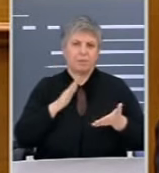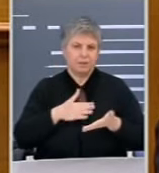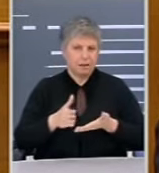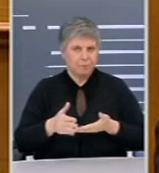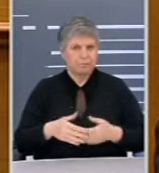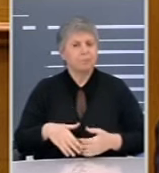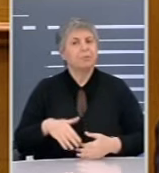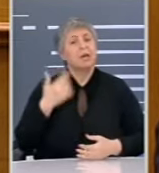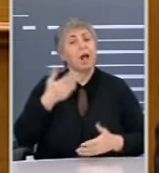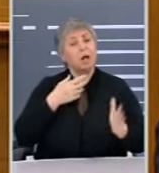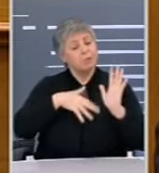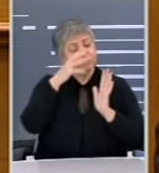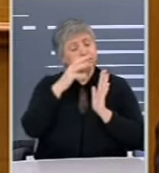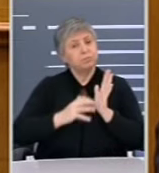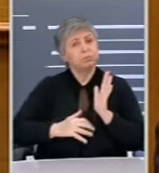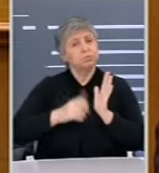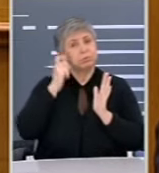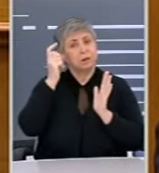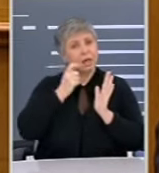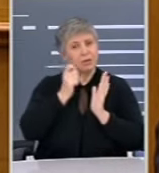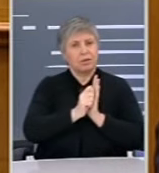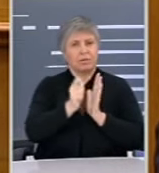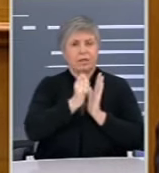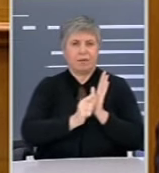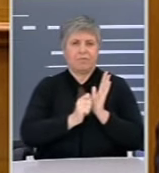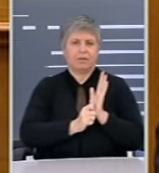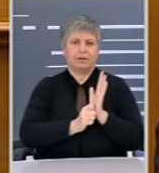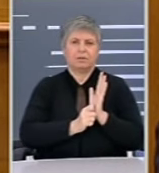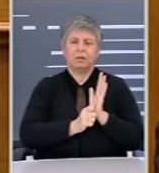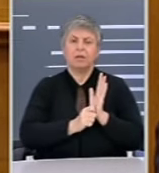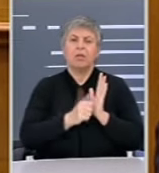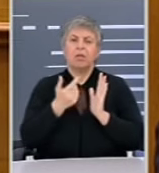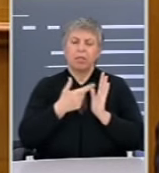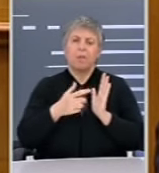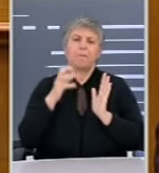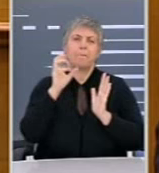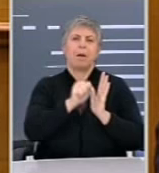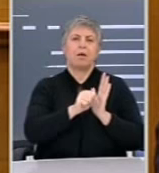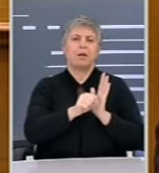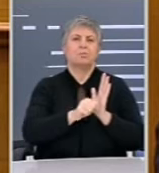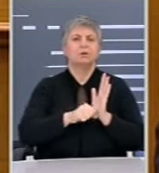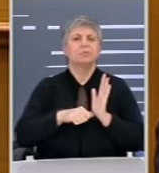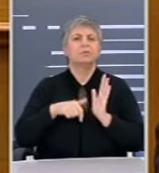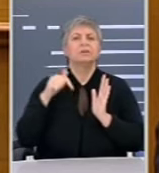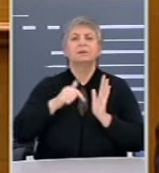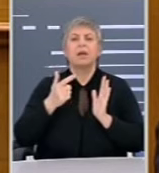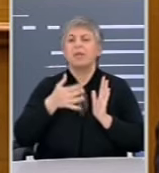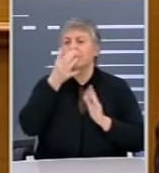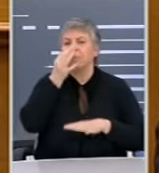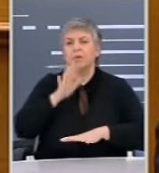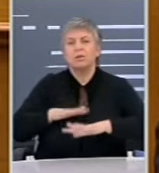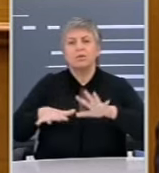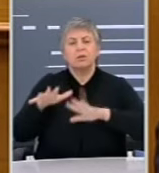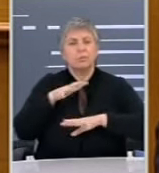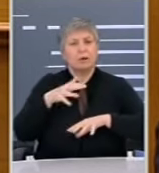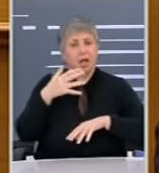έκθεση θα αντιληφθεί ότι αφορά την υποκειμενική μέτρηση της αντίληψης διαφθοράς και όχι